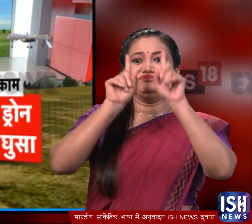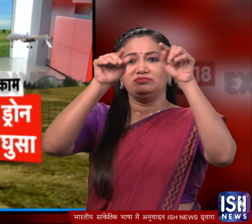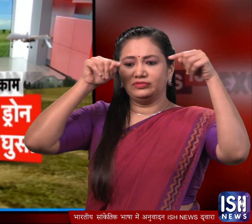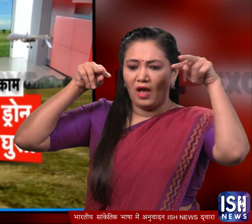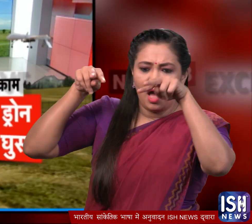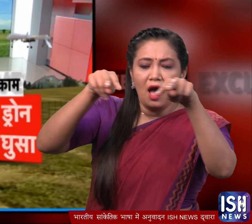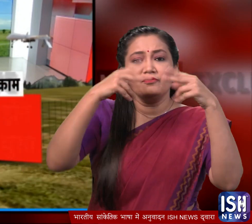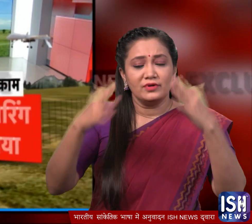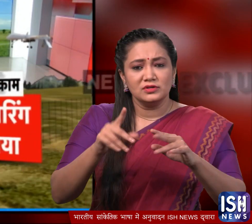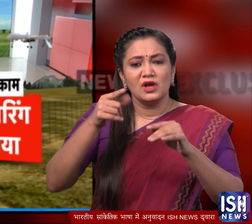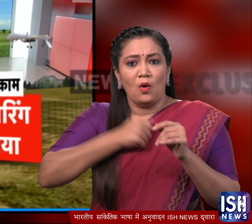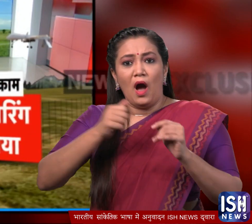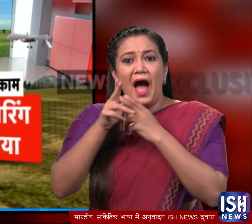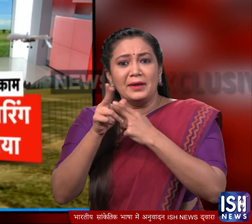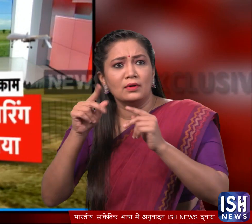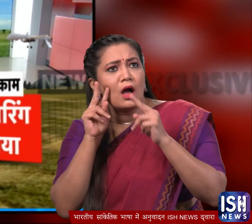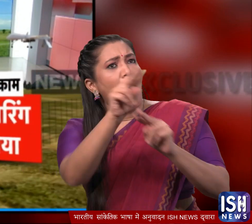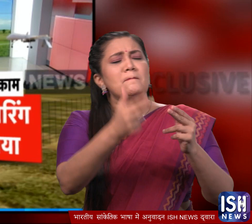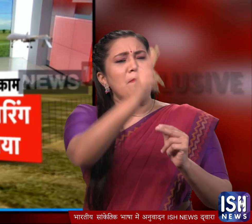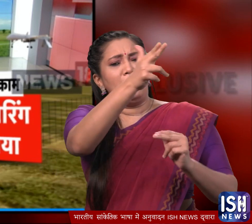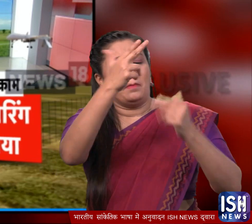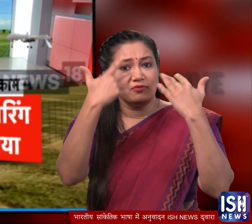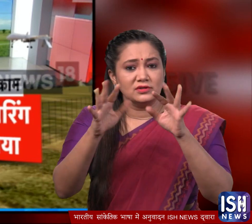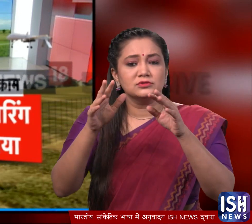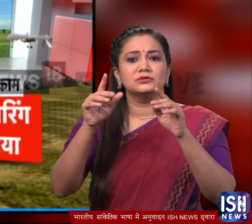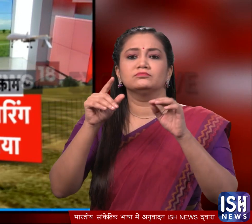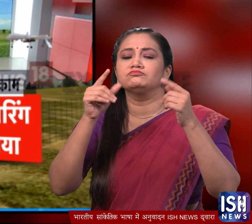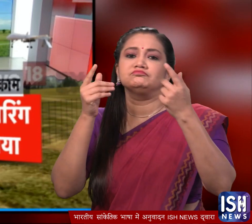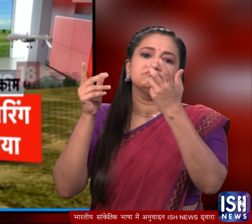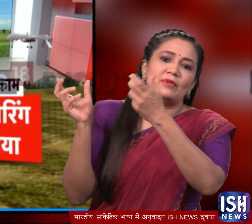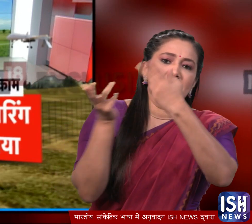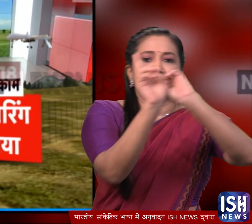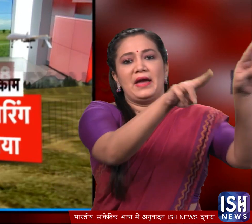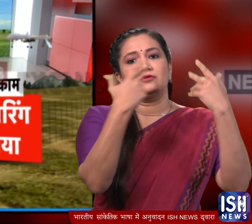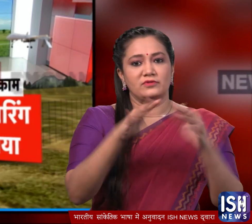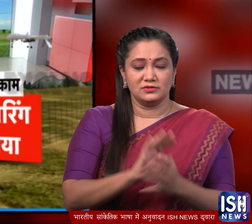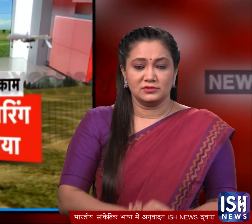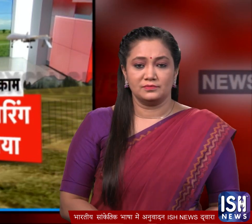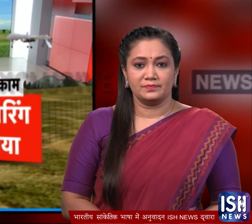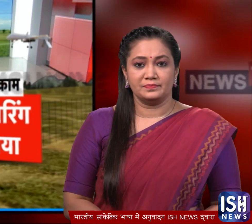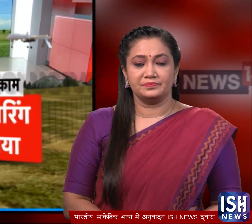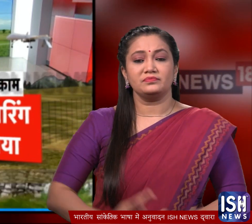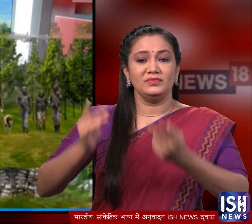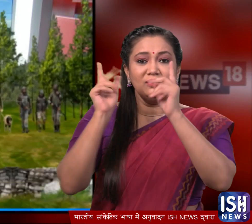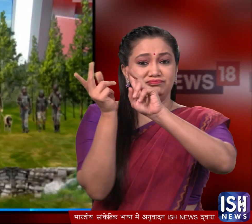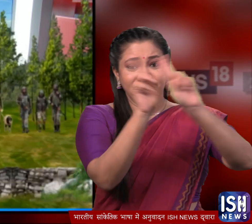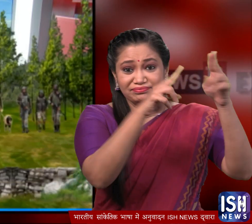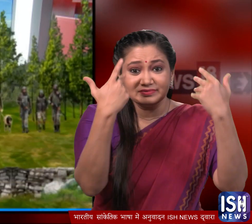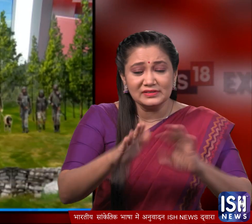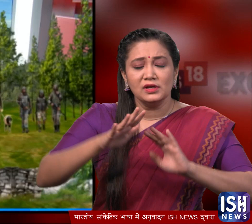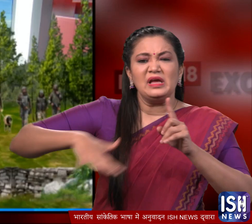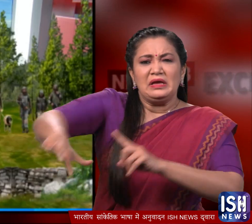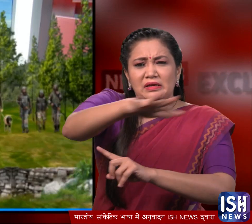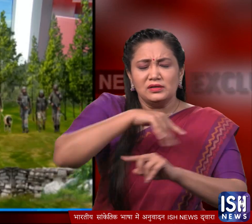पहुंच गया। फिर तुरंत ही मुस्तैद जवानों ने इस ड्रोन पर फायरिंग की, जिसके बाद वो पाकिस्तान की सीमा में लौट गया। ड्रोन के जाने के बाद इलाके